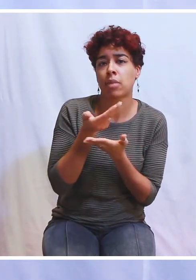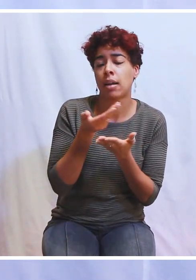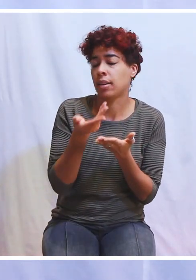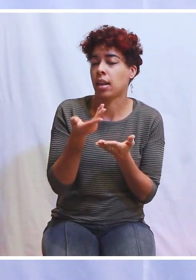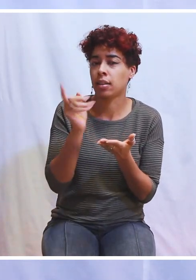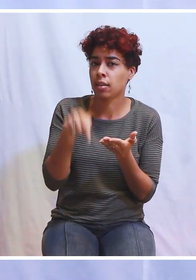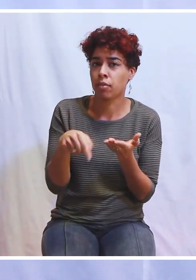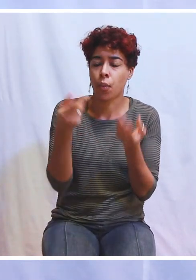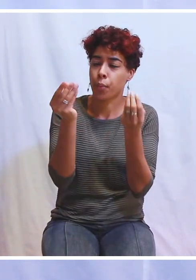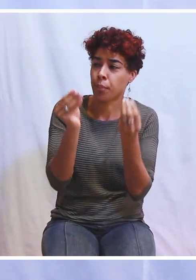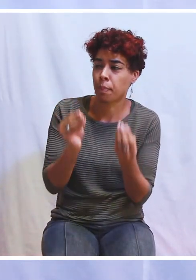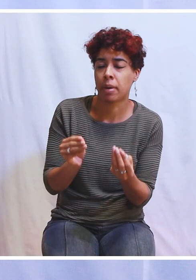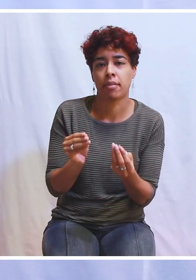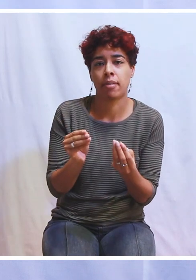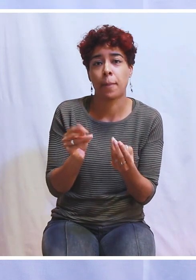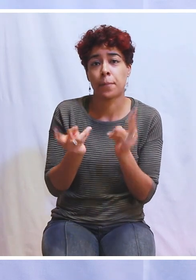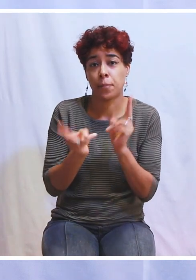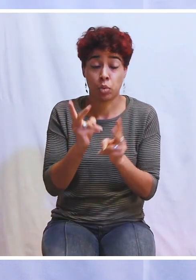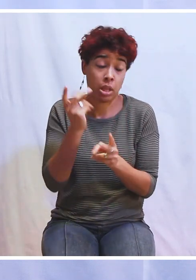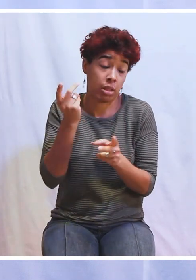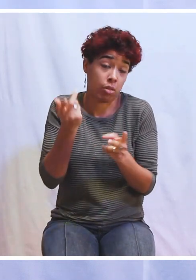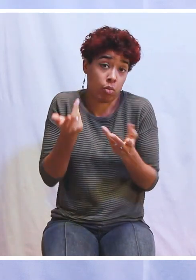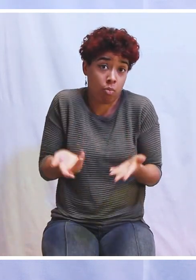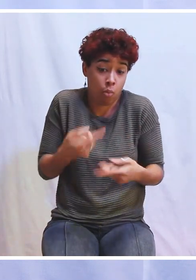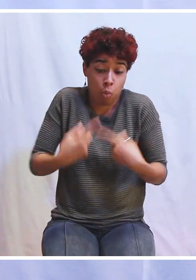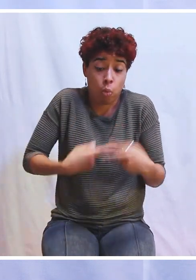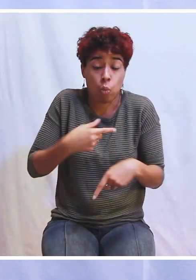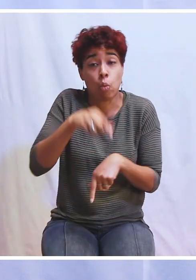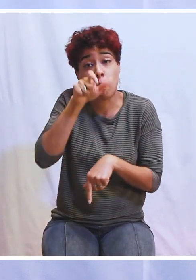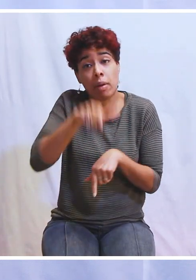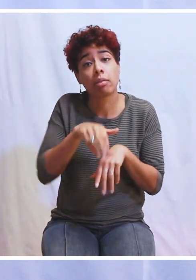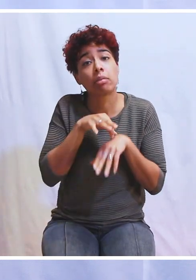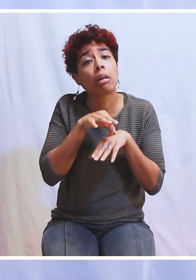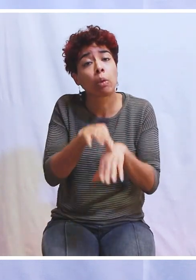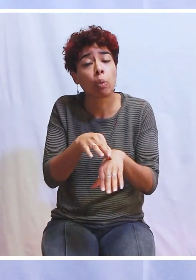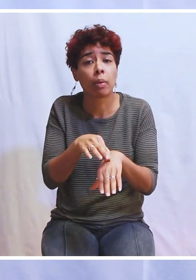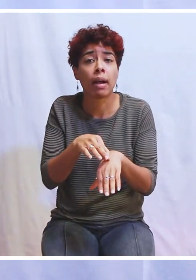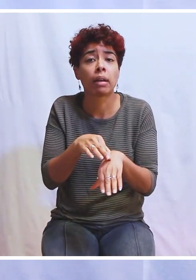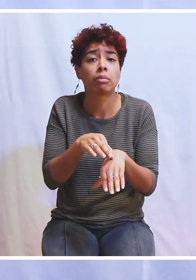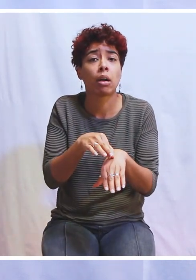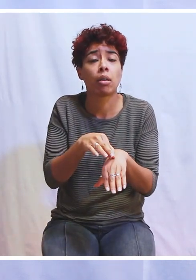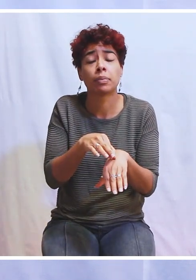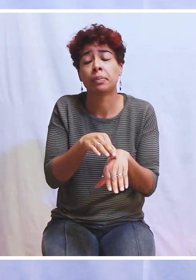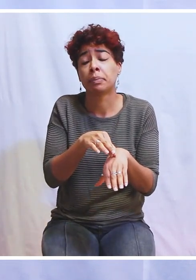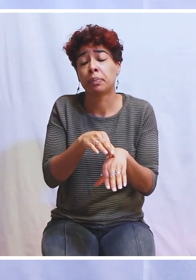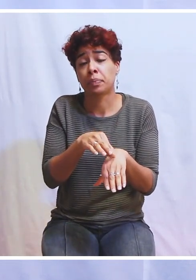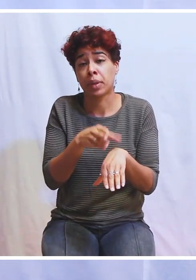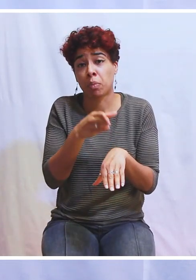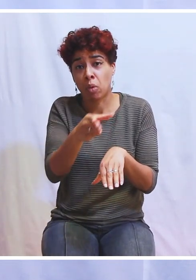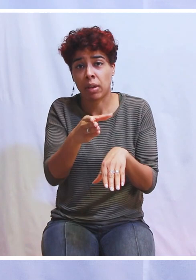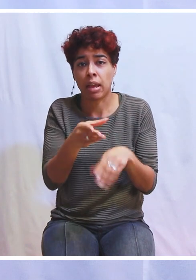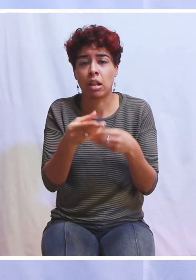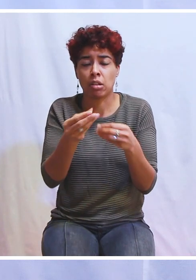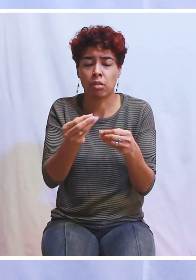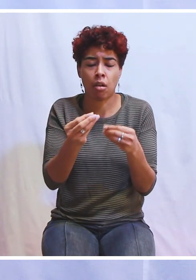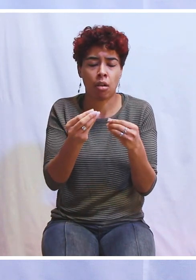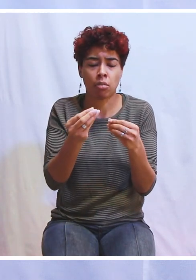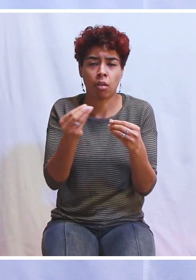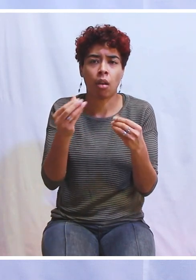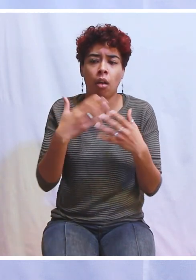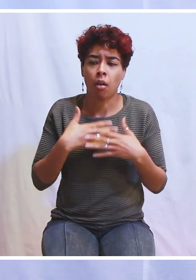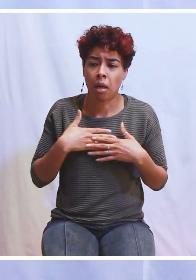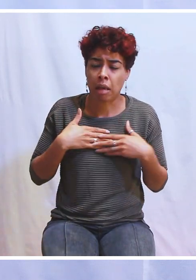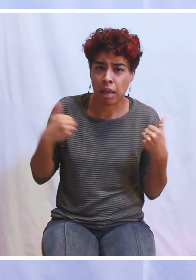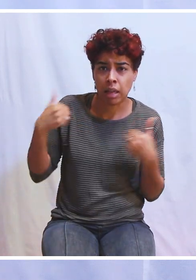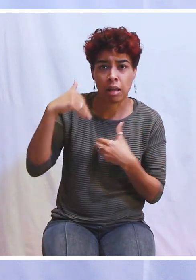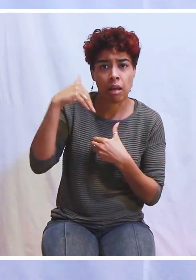d'aider en ce moment. Et peut-être qu'on est en train d'accompagner, de prendre sous notre aile, afin que la personne, puisse être restaurée, être